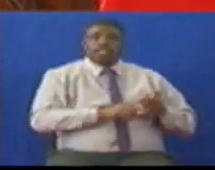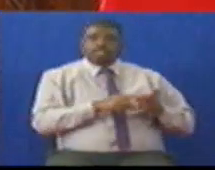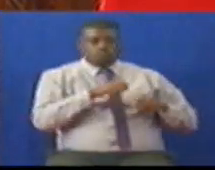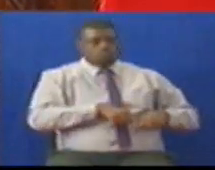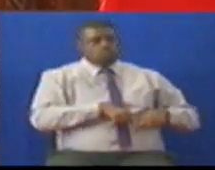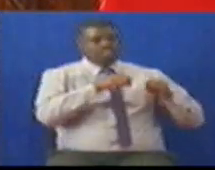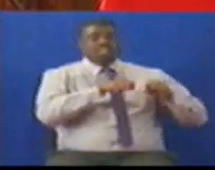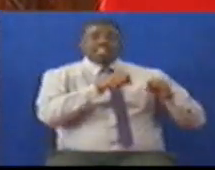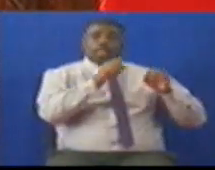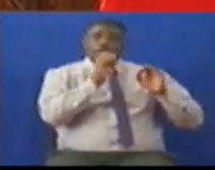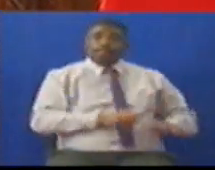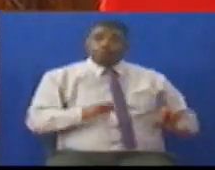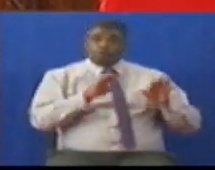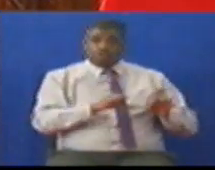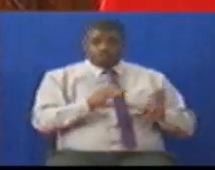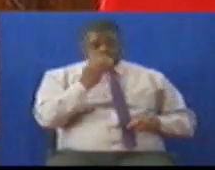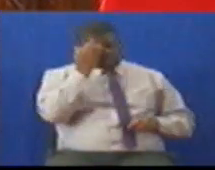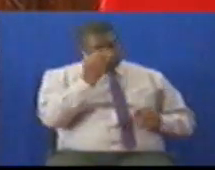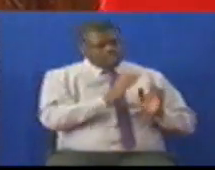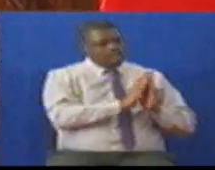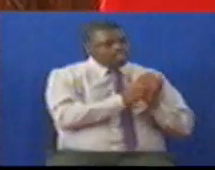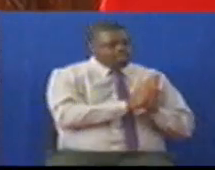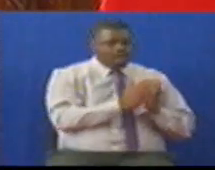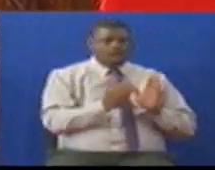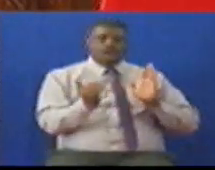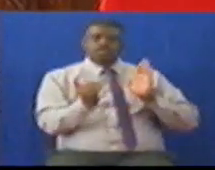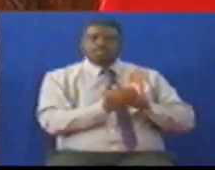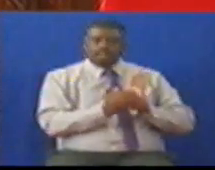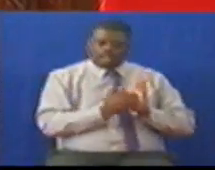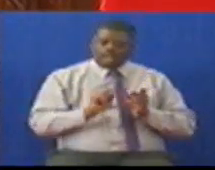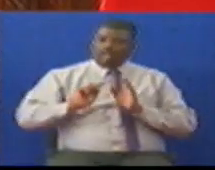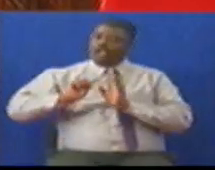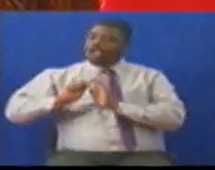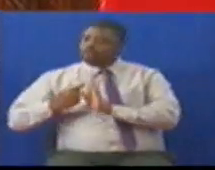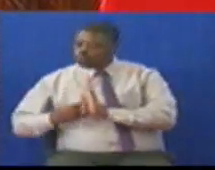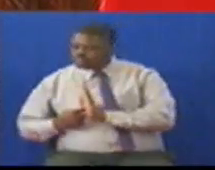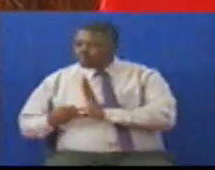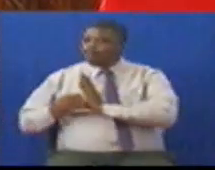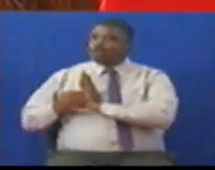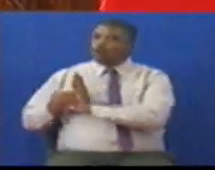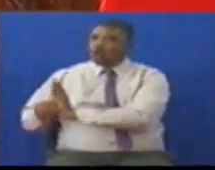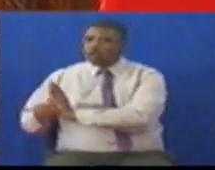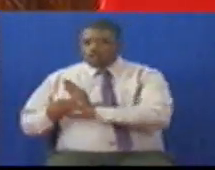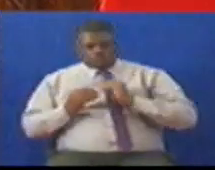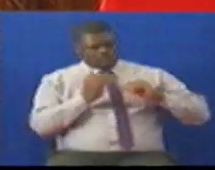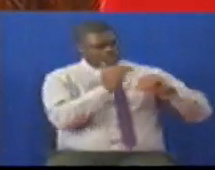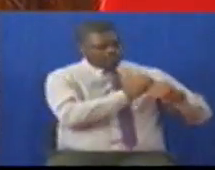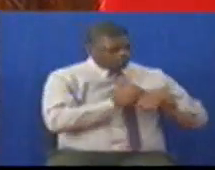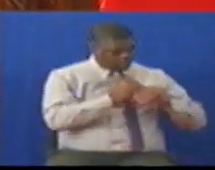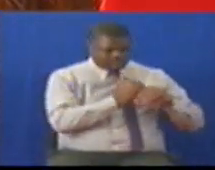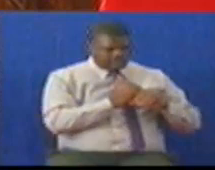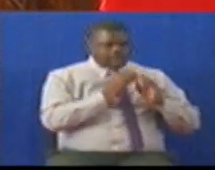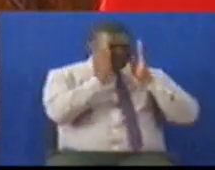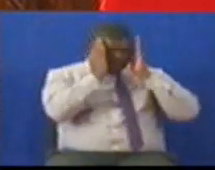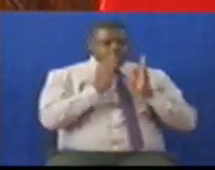ni pamoja na kuzingatia misingi ya katiba, sheria, kanuni, miongozo, demokrasia na kuheshimu haki za binadamu katika kuliongoza taifa.